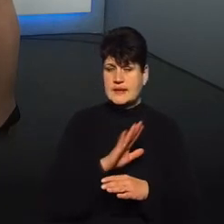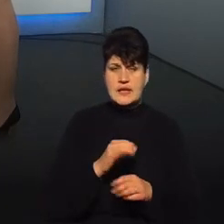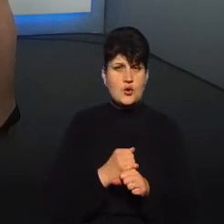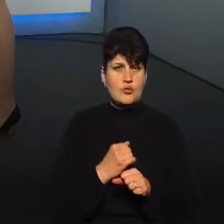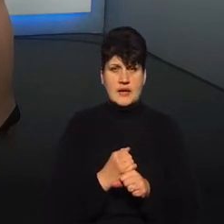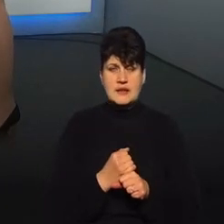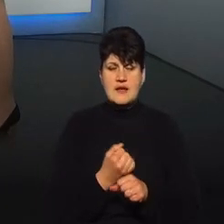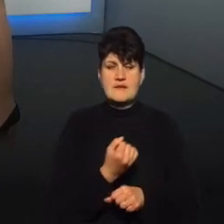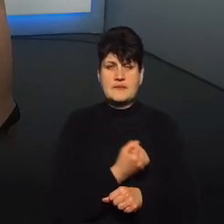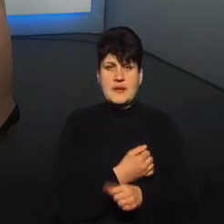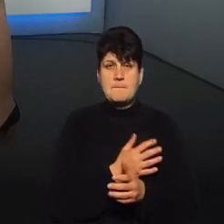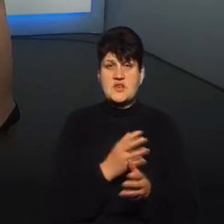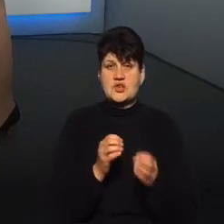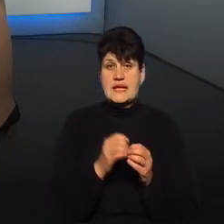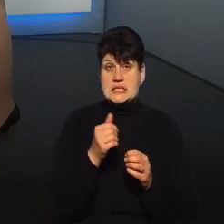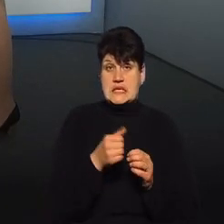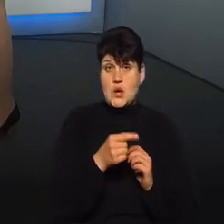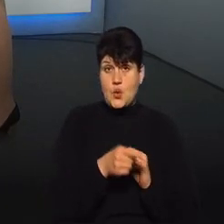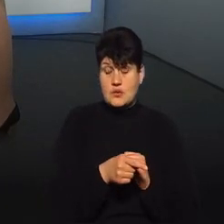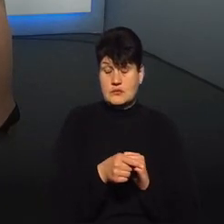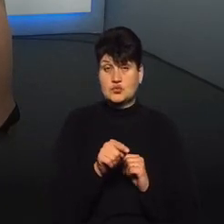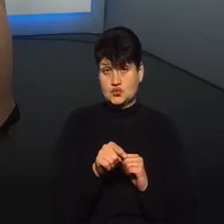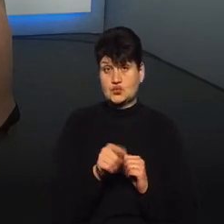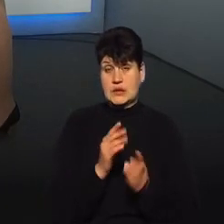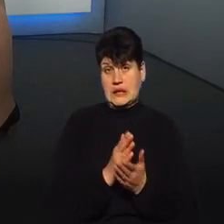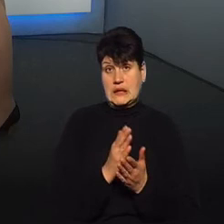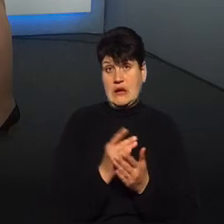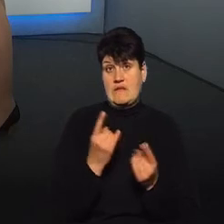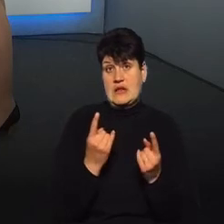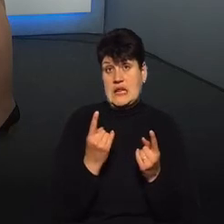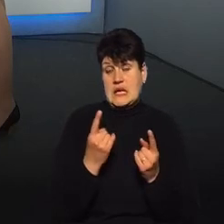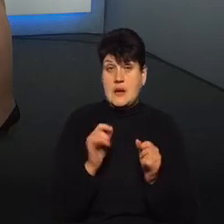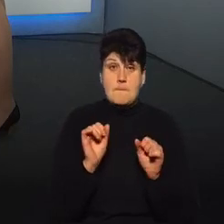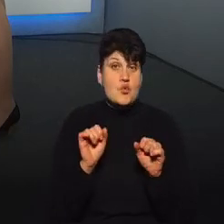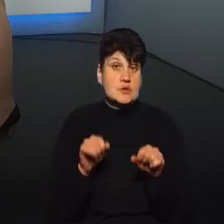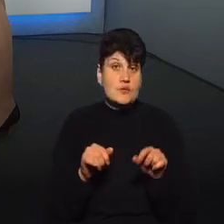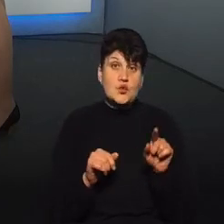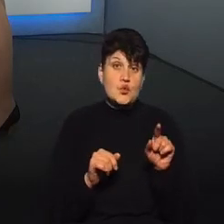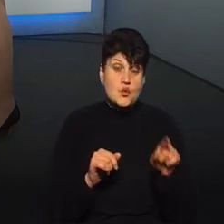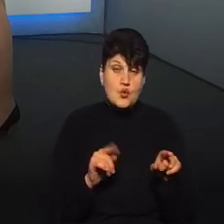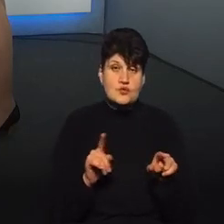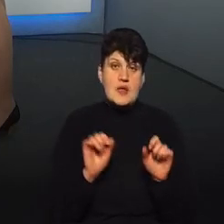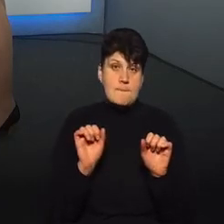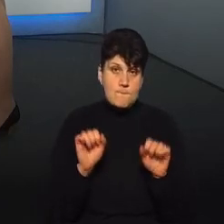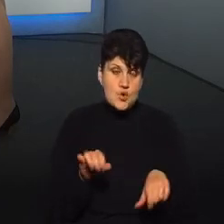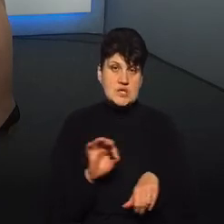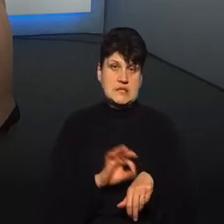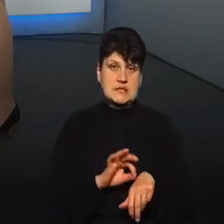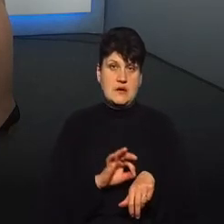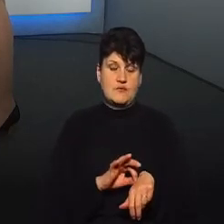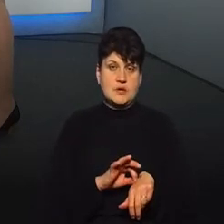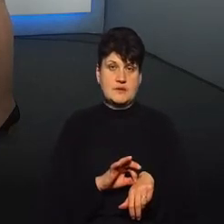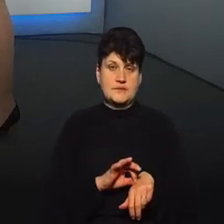10 років, значить тут є велика вірогідність того, що вона може захворіти, і тоді аж ще